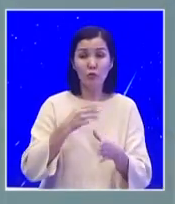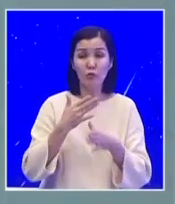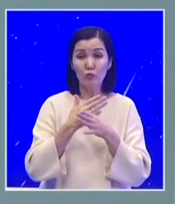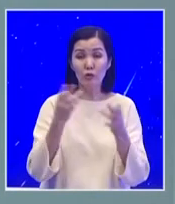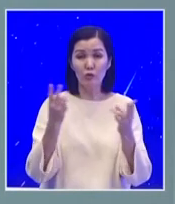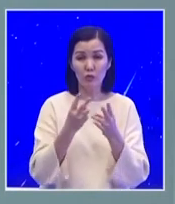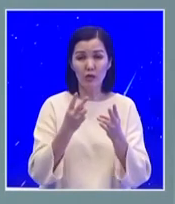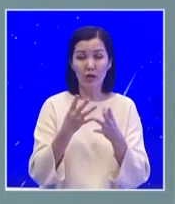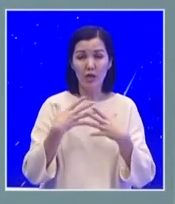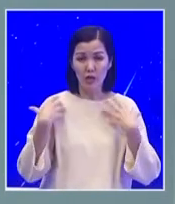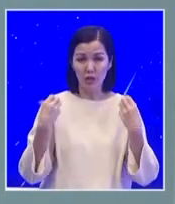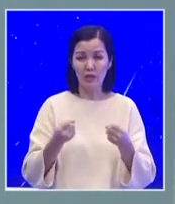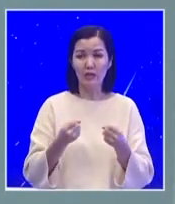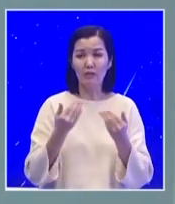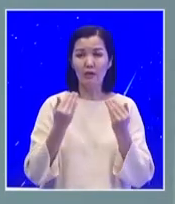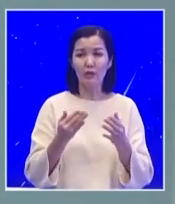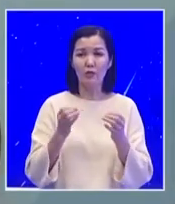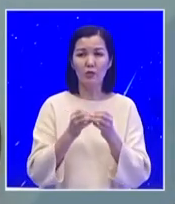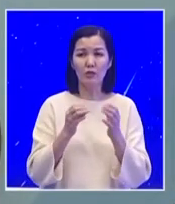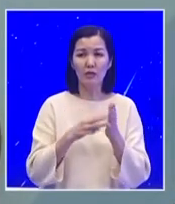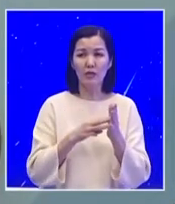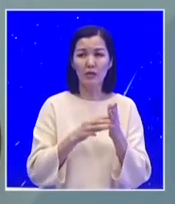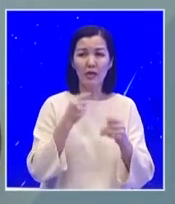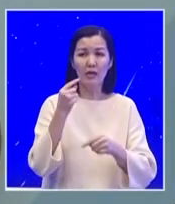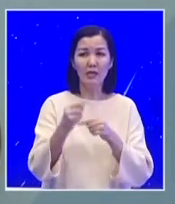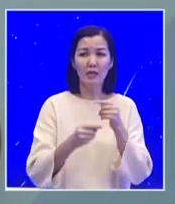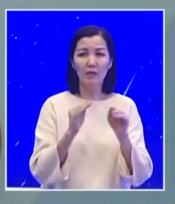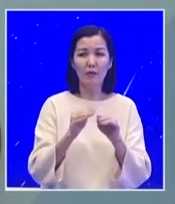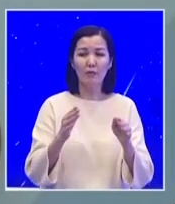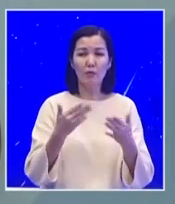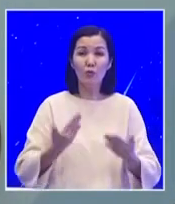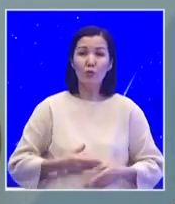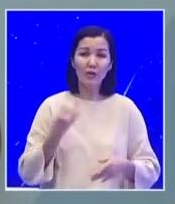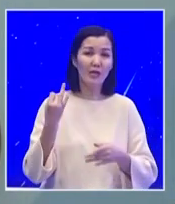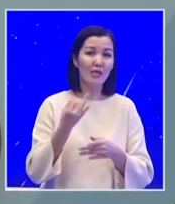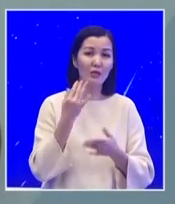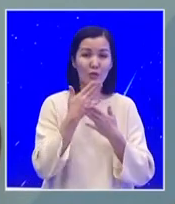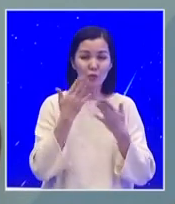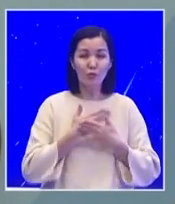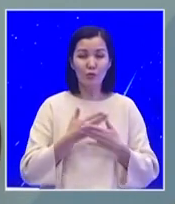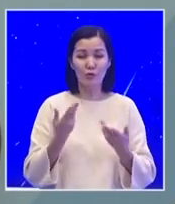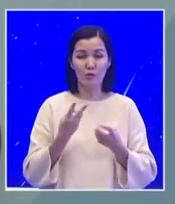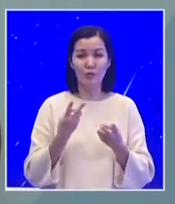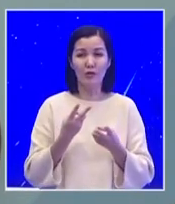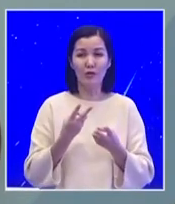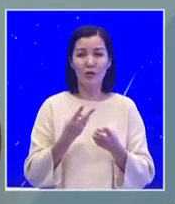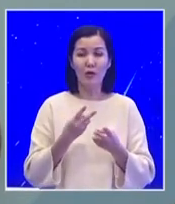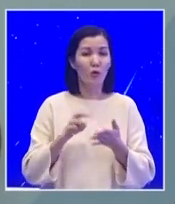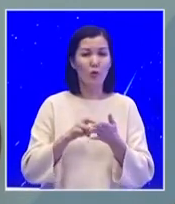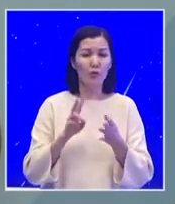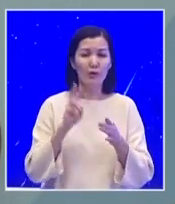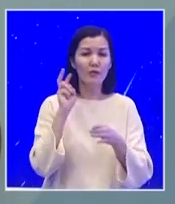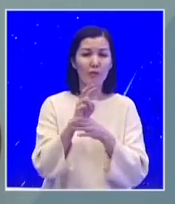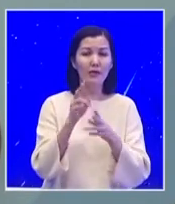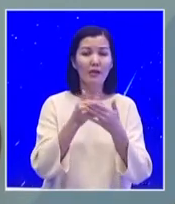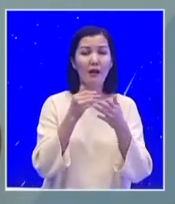керек. Жазылдым. Қазір 18 немерем бар. Өмірге құштарым бар. Так что қорықпаңыздар, барыңыздар. Бұл рақтың